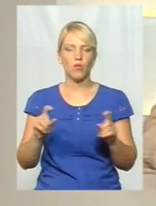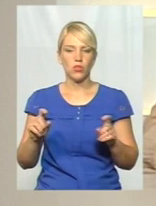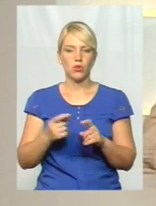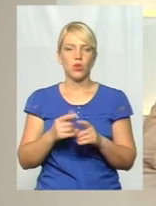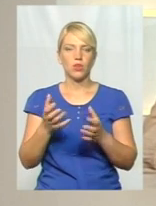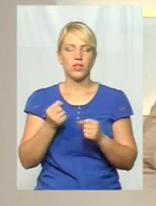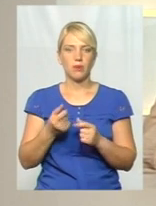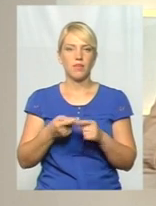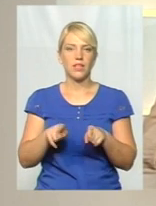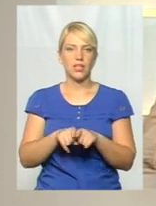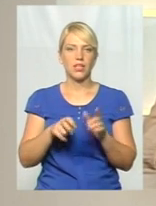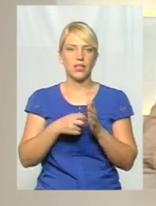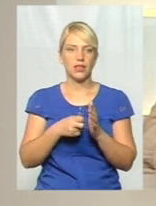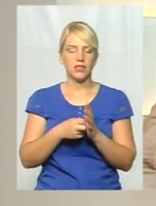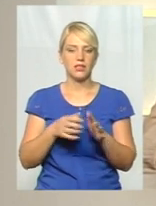у березні.